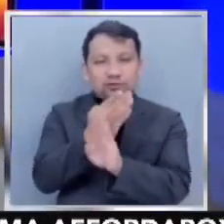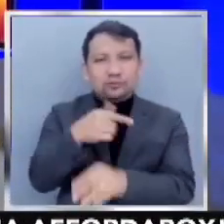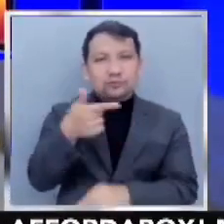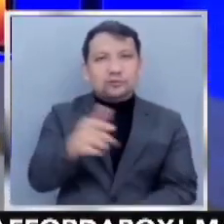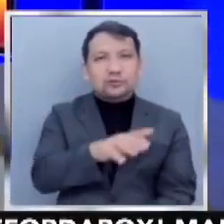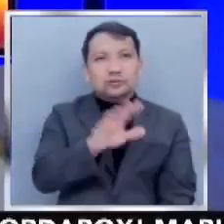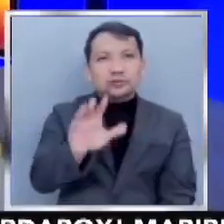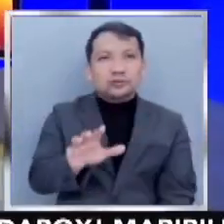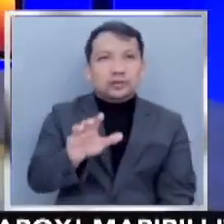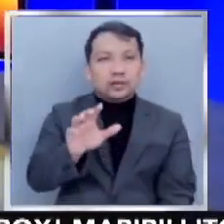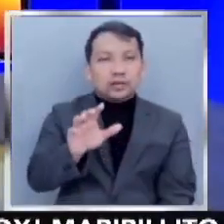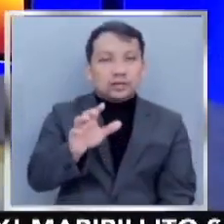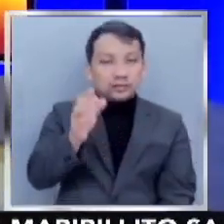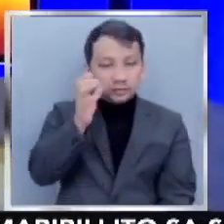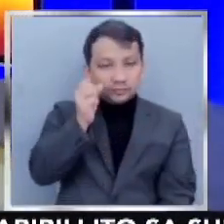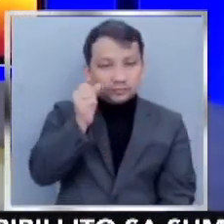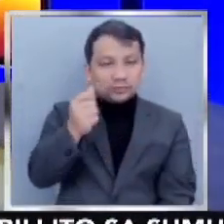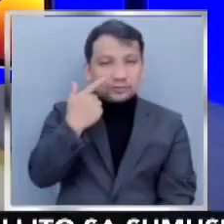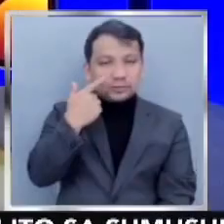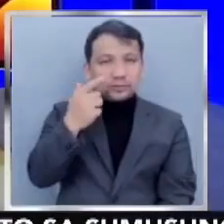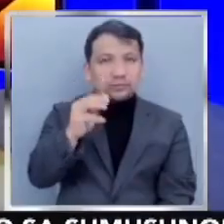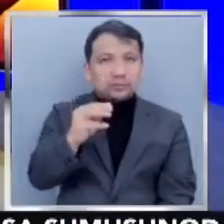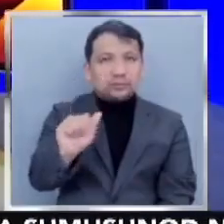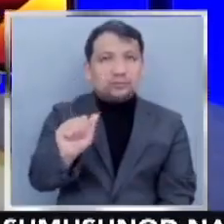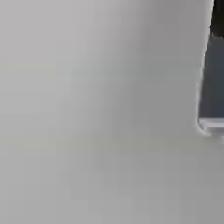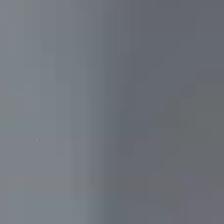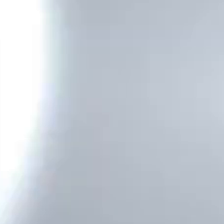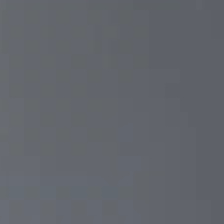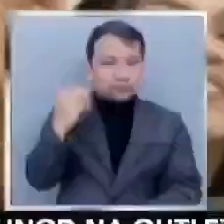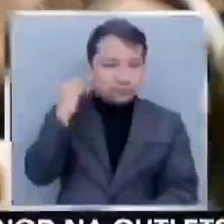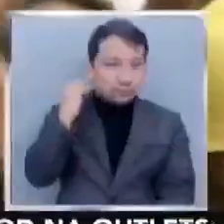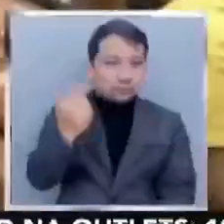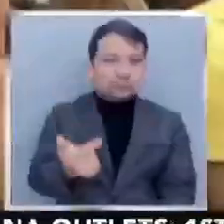Sara Hilomen Velasco ng GMA Regional TV 1 Mindanao.